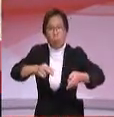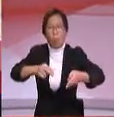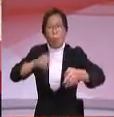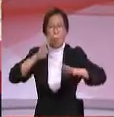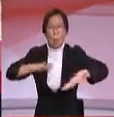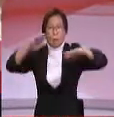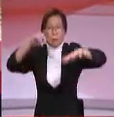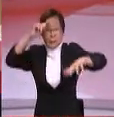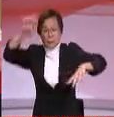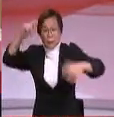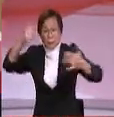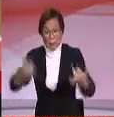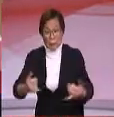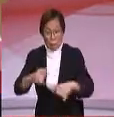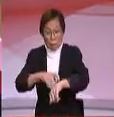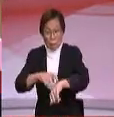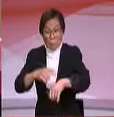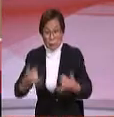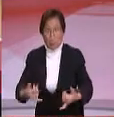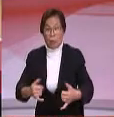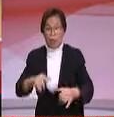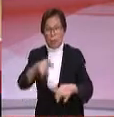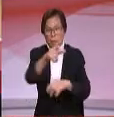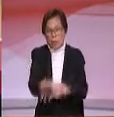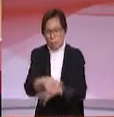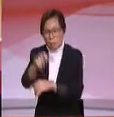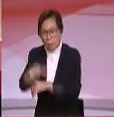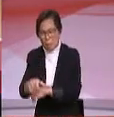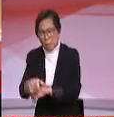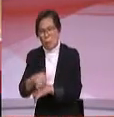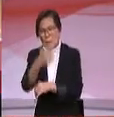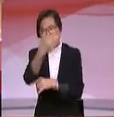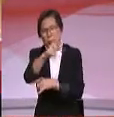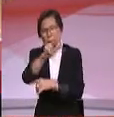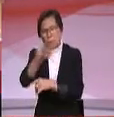untuk waktu ini penduduk yang terjejas di Terengganu direkodkan seramai